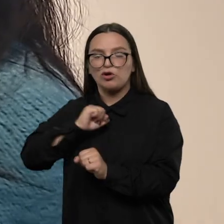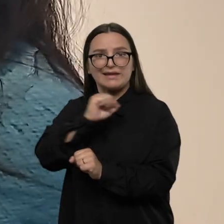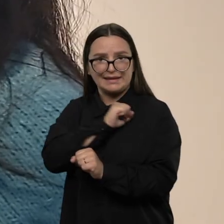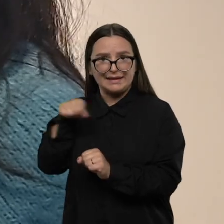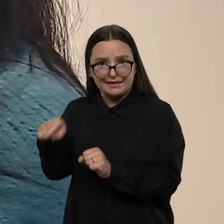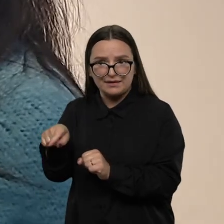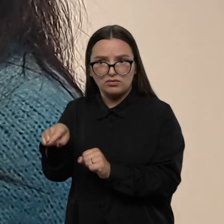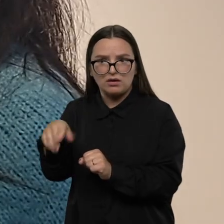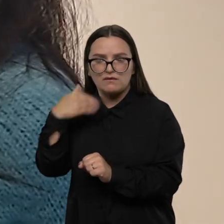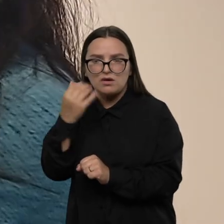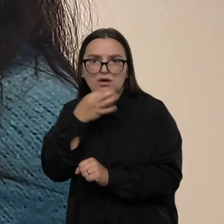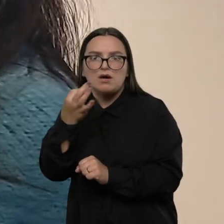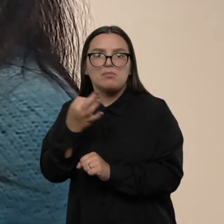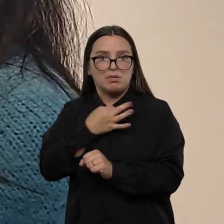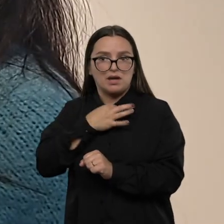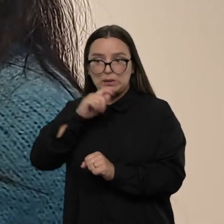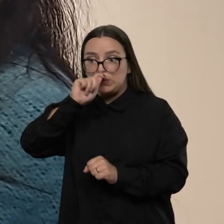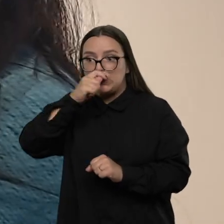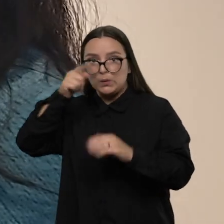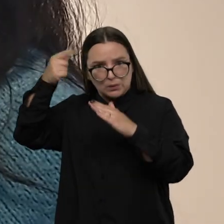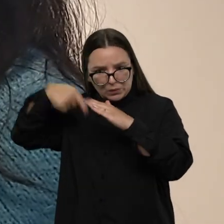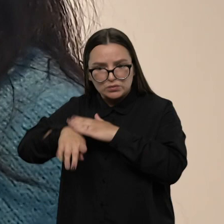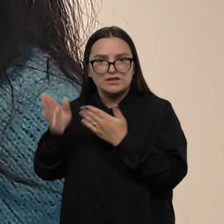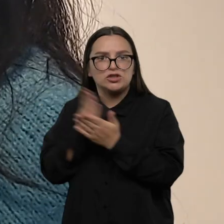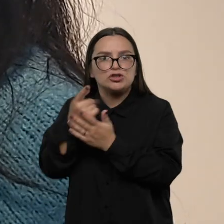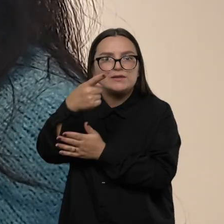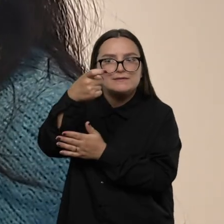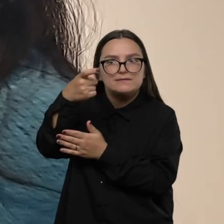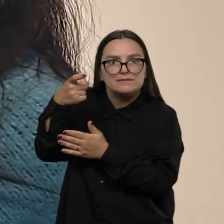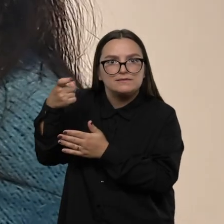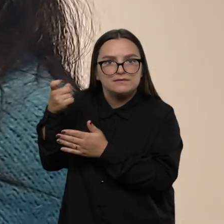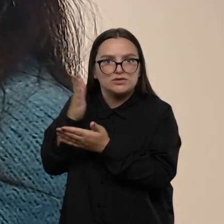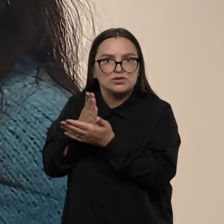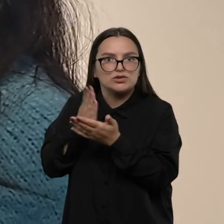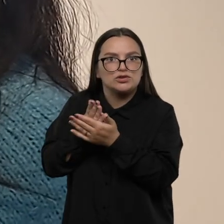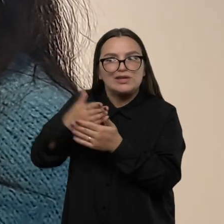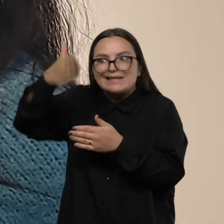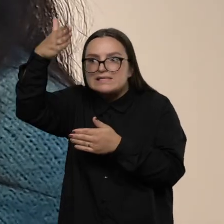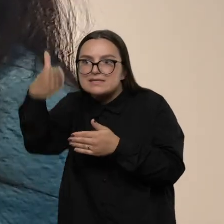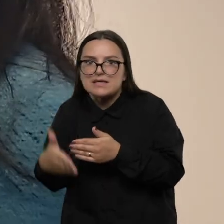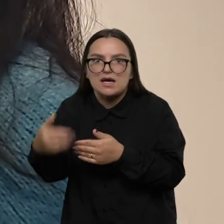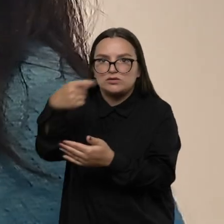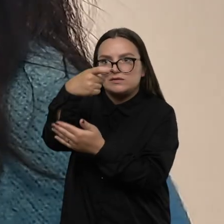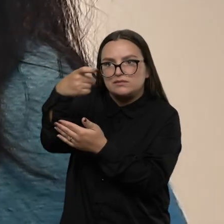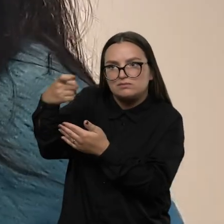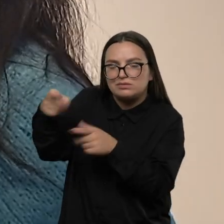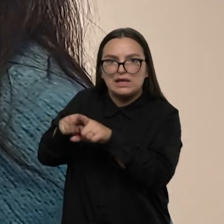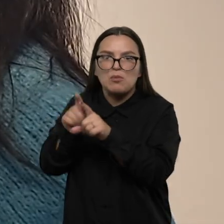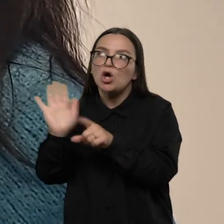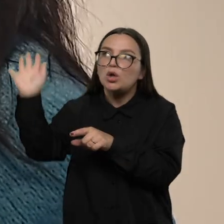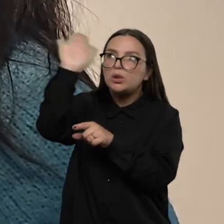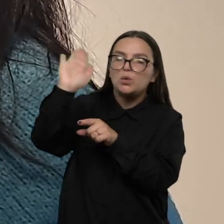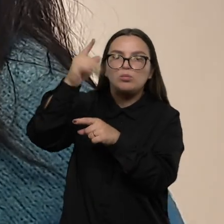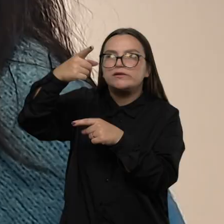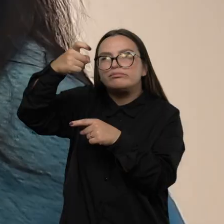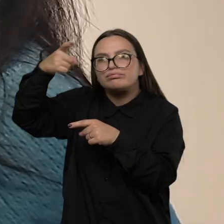dirbdama gydytoja užsiminė, kad rūsyje yra įrašai. Ir tie įrašai yra išraižyti sienoje